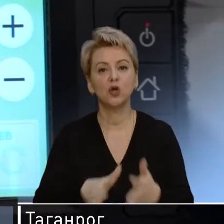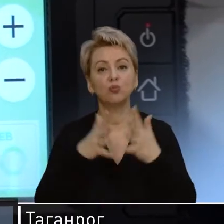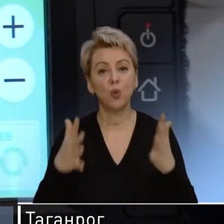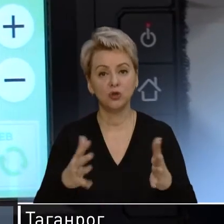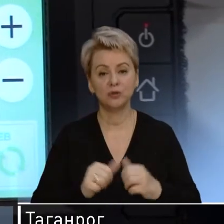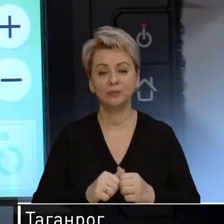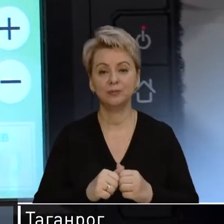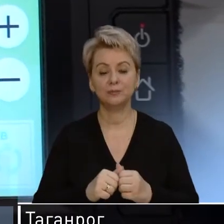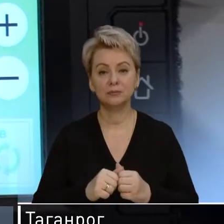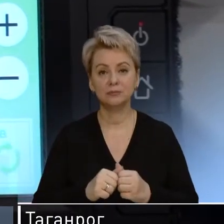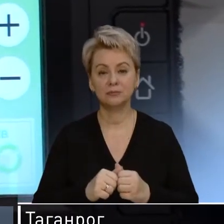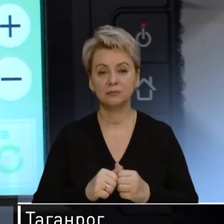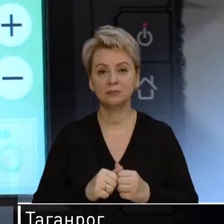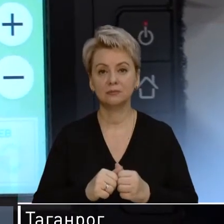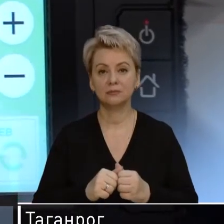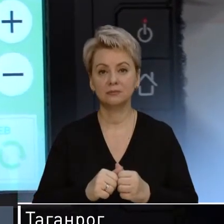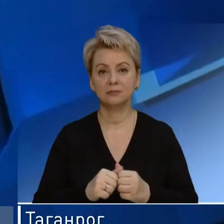гораздо больше.